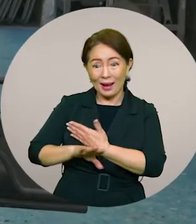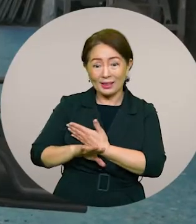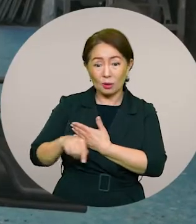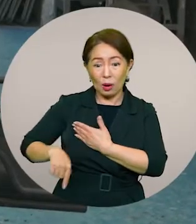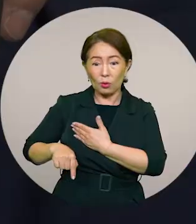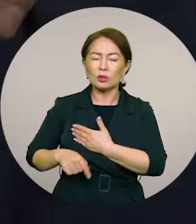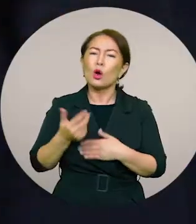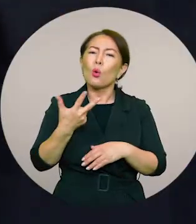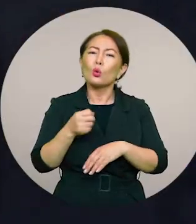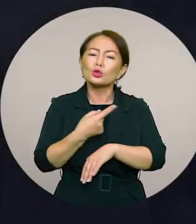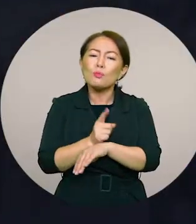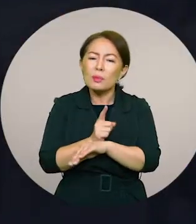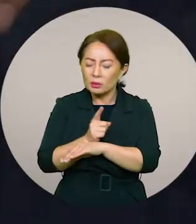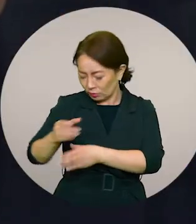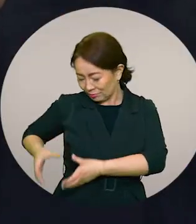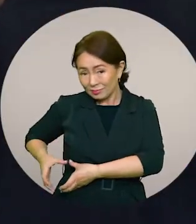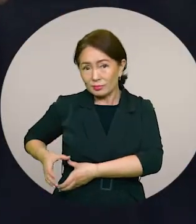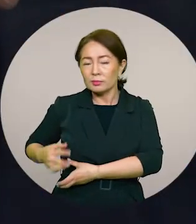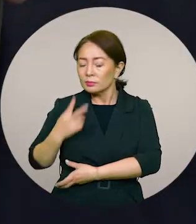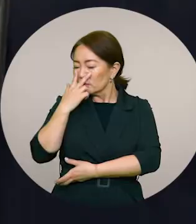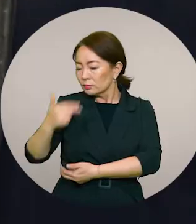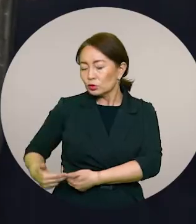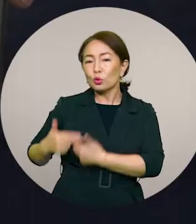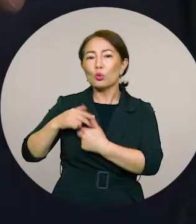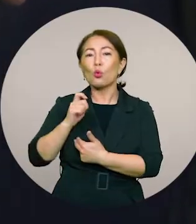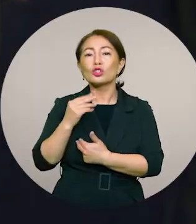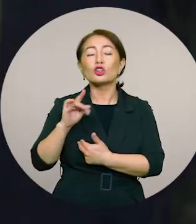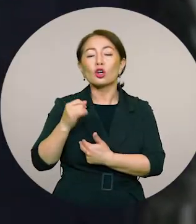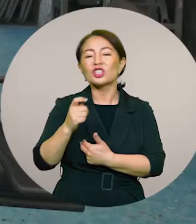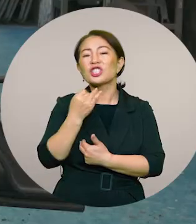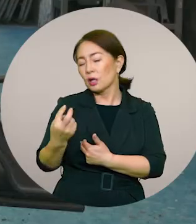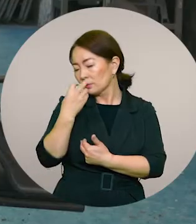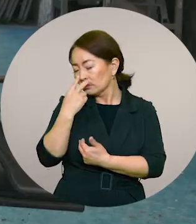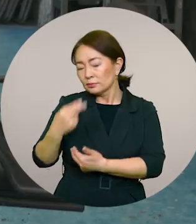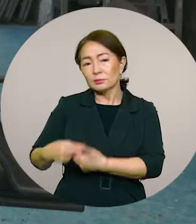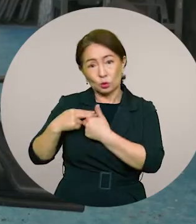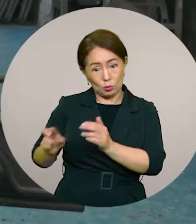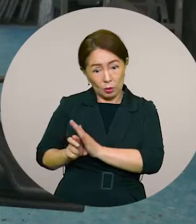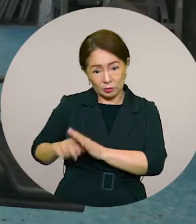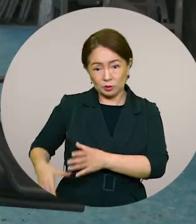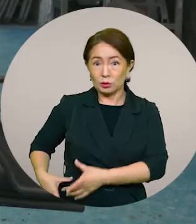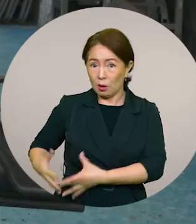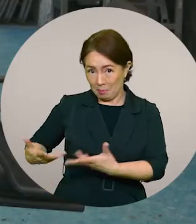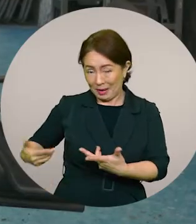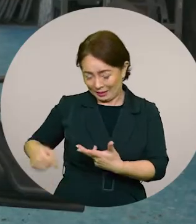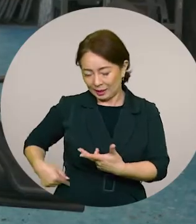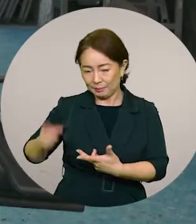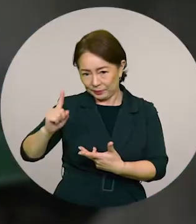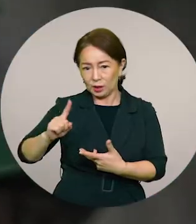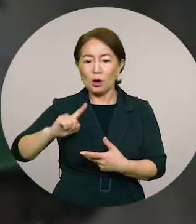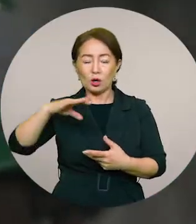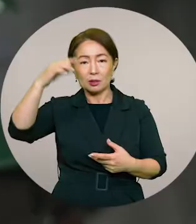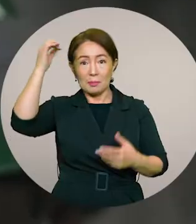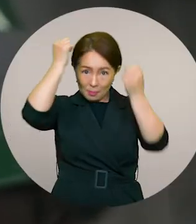30 минут хүнийг хүчил төрөгчөөр хангах ийм боломжтой ийм одоо багаж байна. За тэгээд